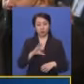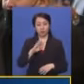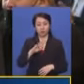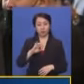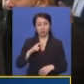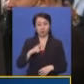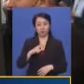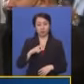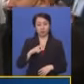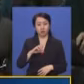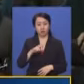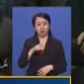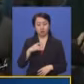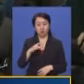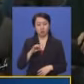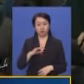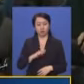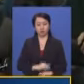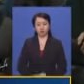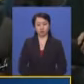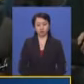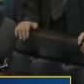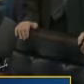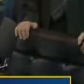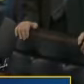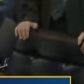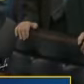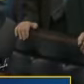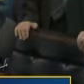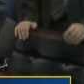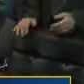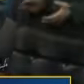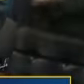«Саланг» Александр Озегов, Кирилл Потемкин, Адиль Нуржанов, служба новостей.